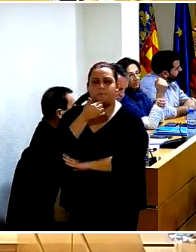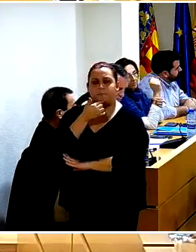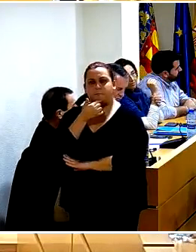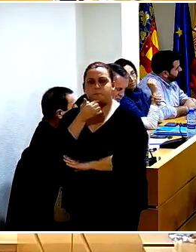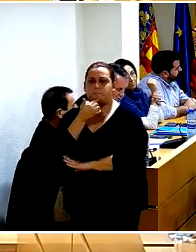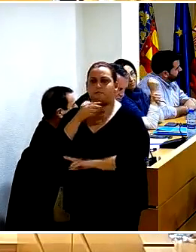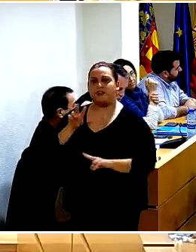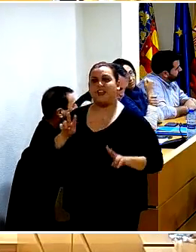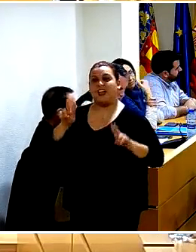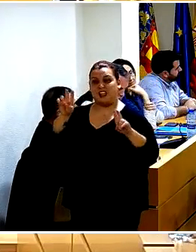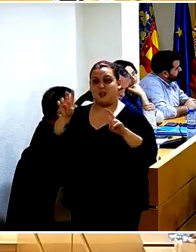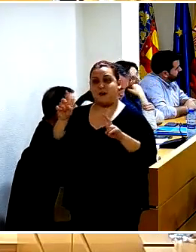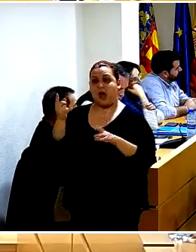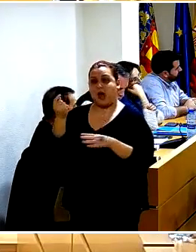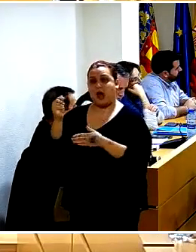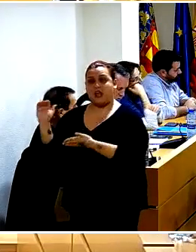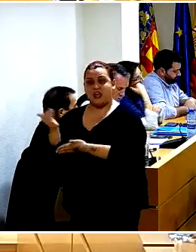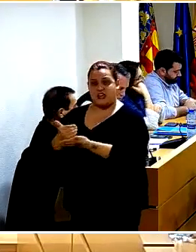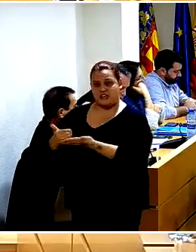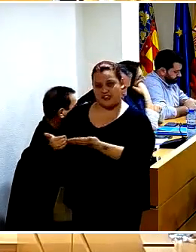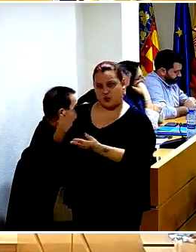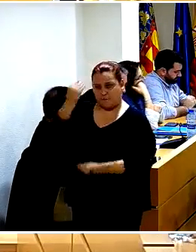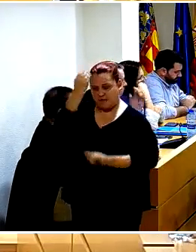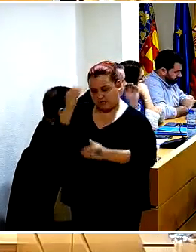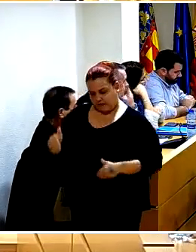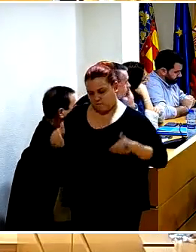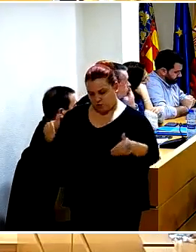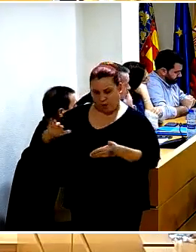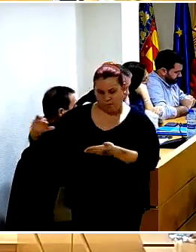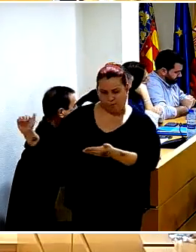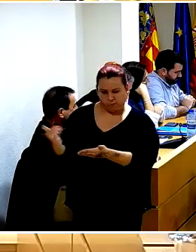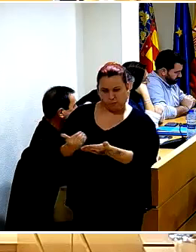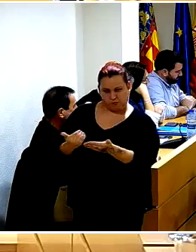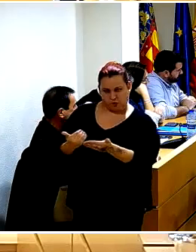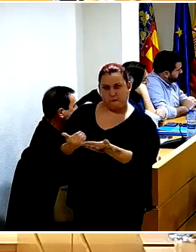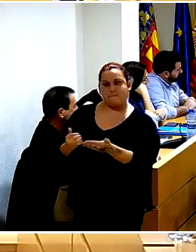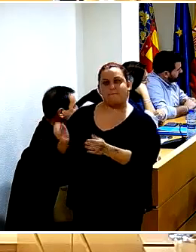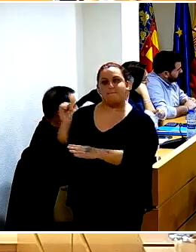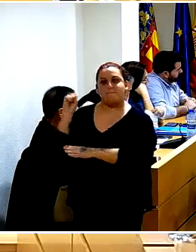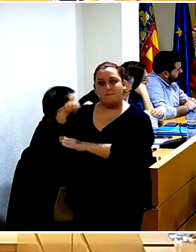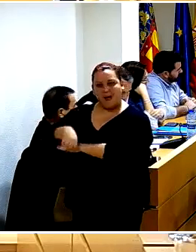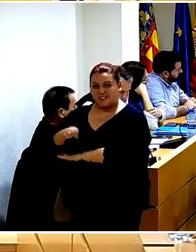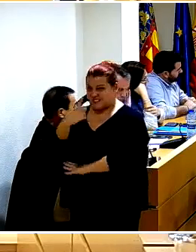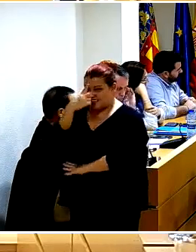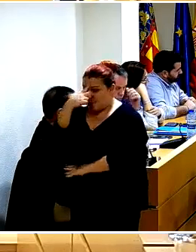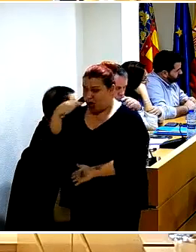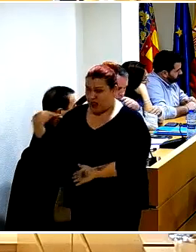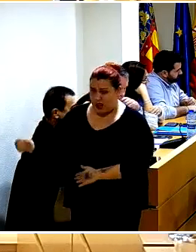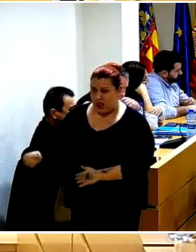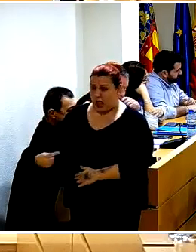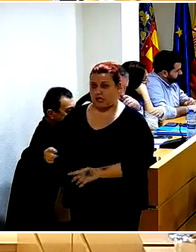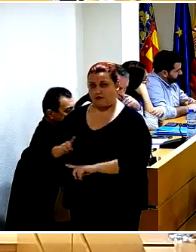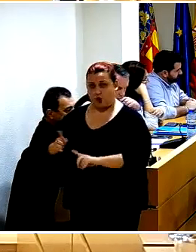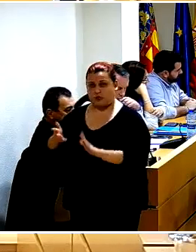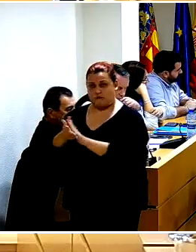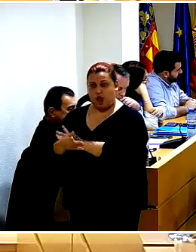qüestió dels ingressos, i que pensen que encara anem a tindre més ingressos. Jo crec que bueno, això no és una cosa negativa, sinó tot el contrari, serà positiva,